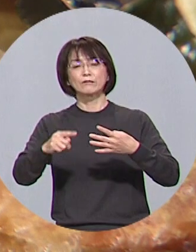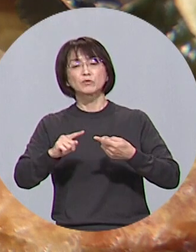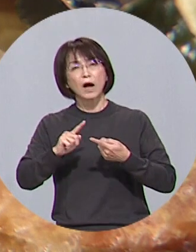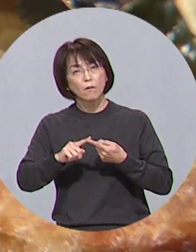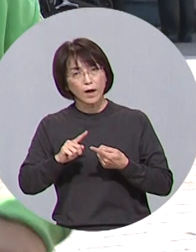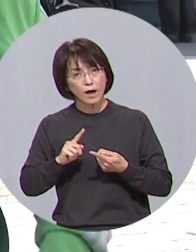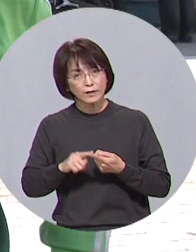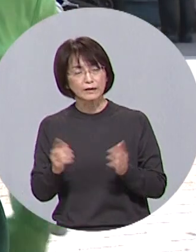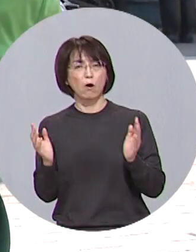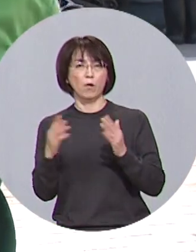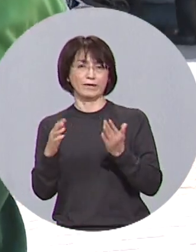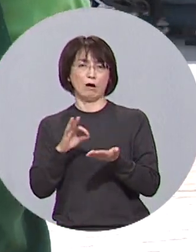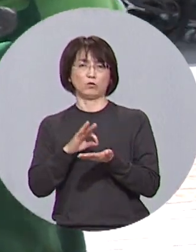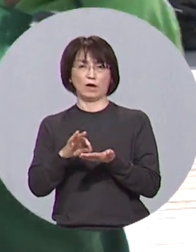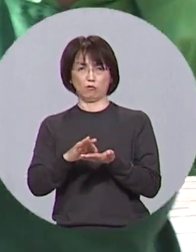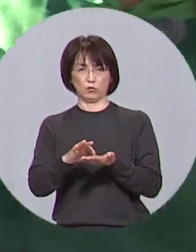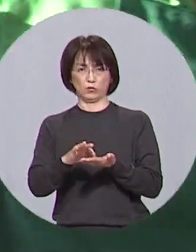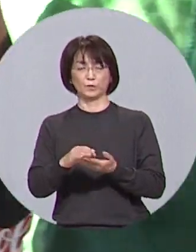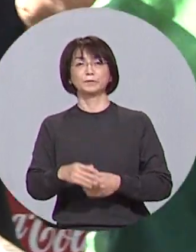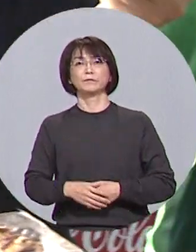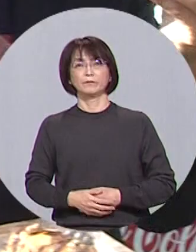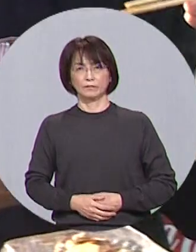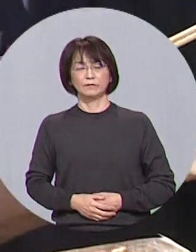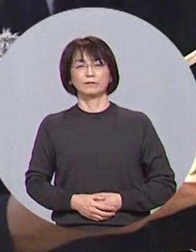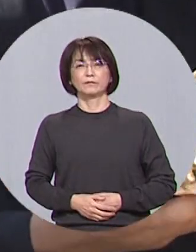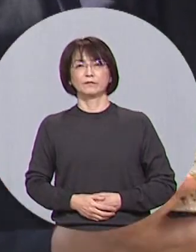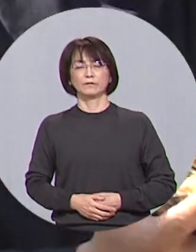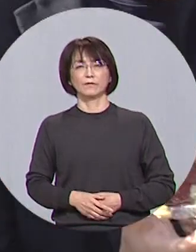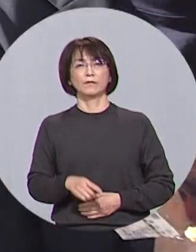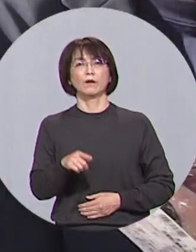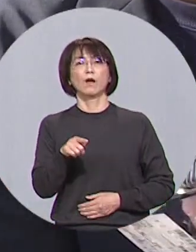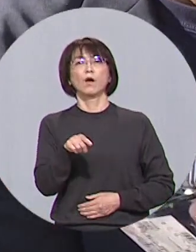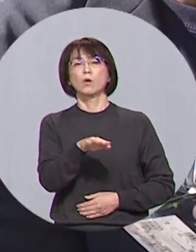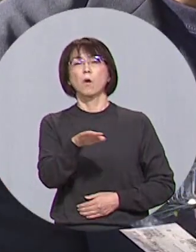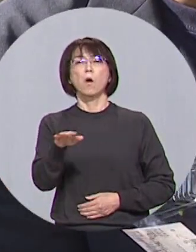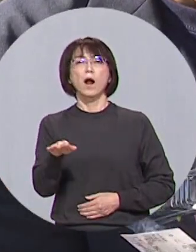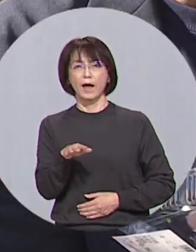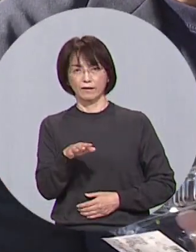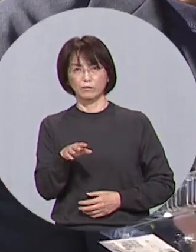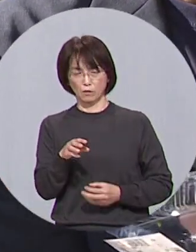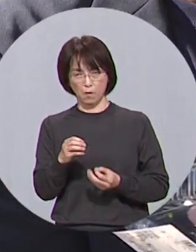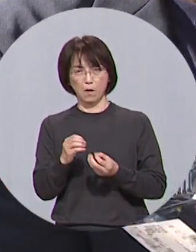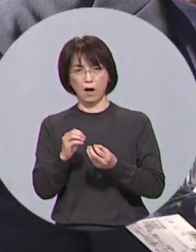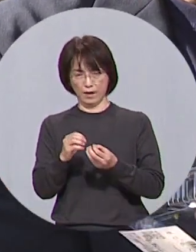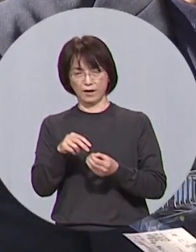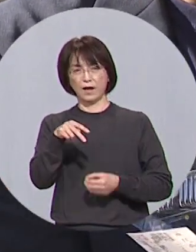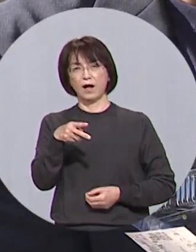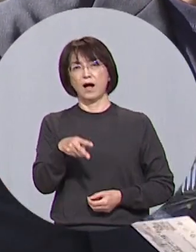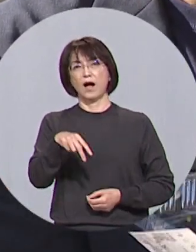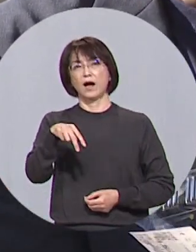ってます。 じゃあちょっと行きましょう、はいはい、そこら辺の花輪クリーム、 うん、 いただきます。 はい、